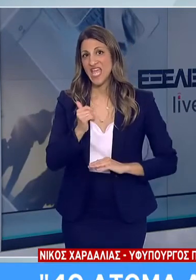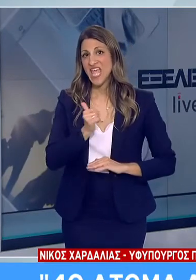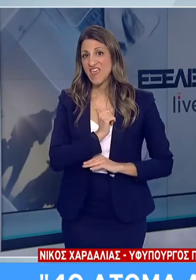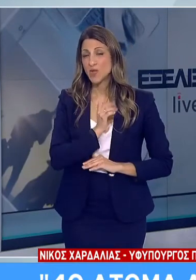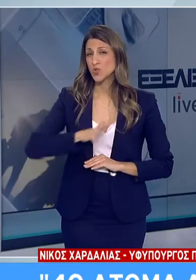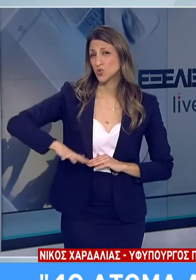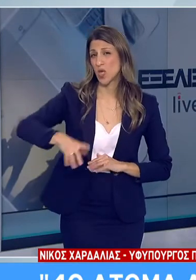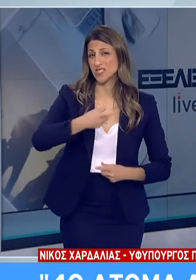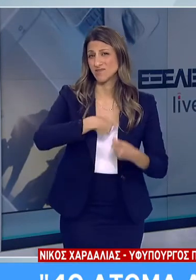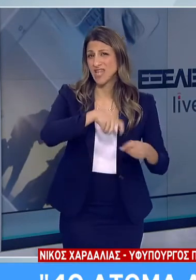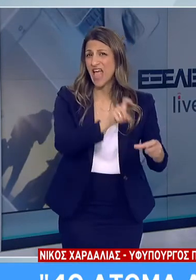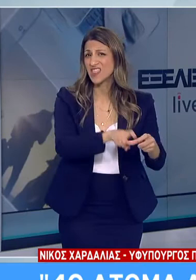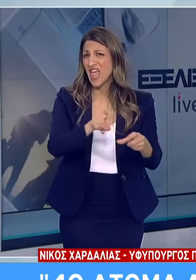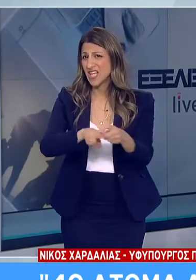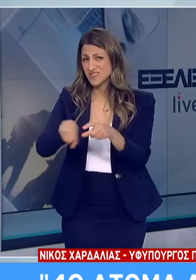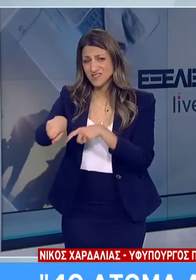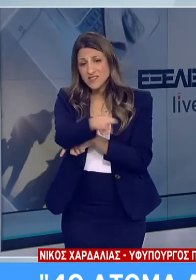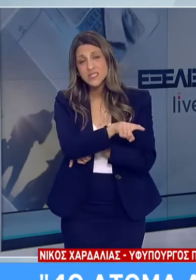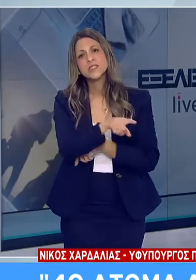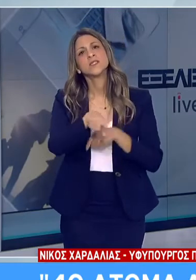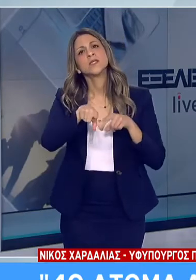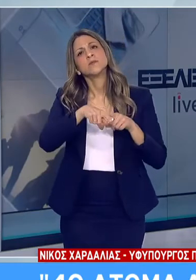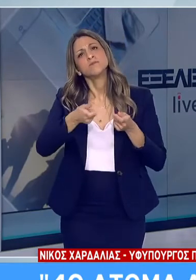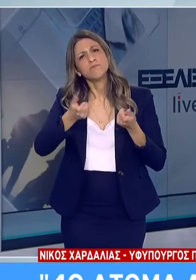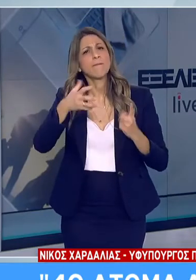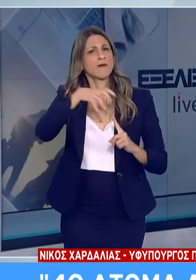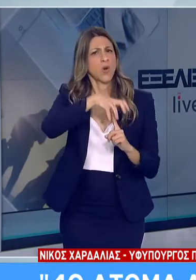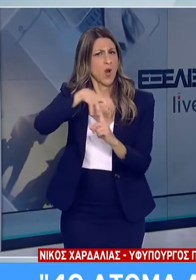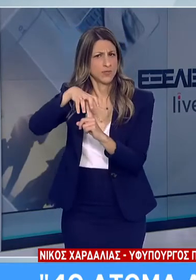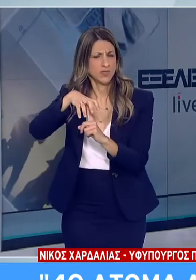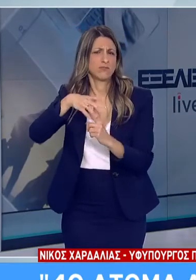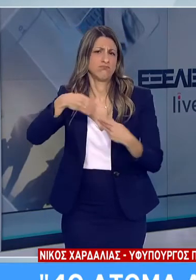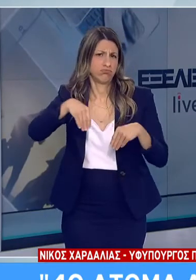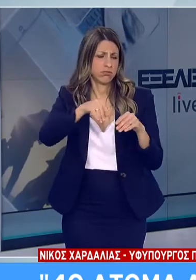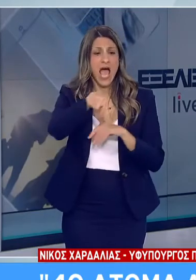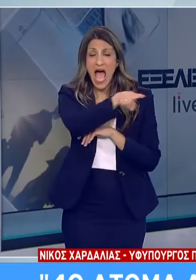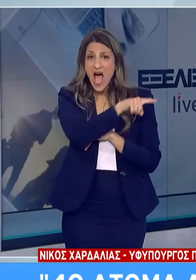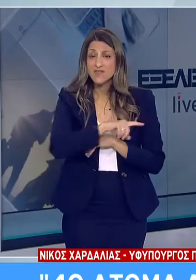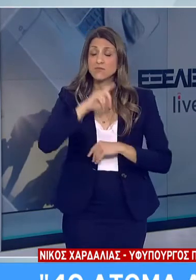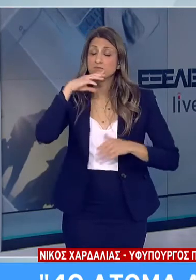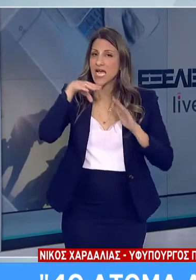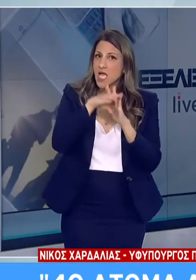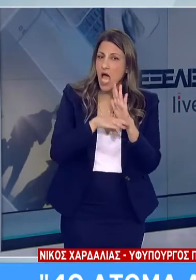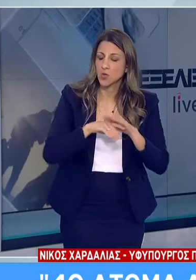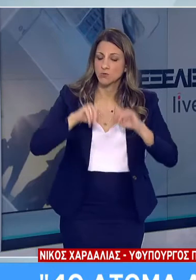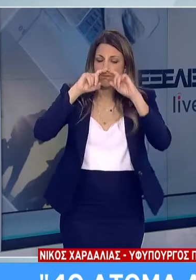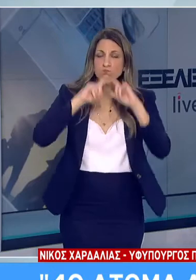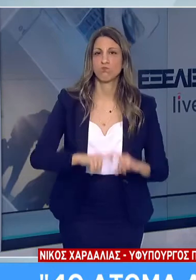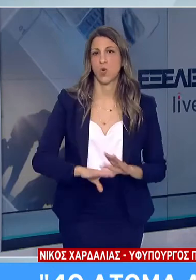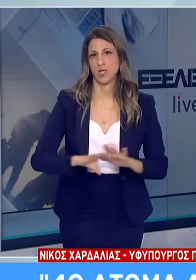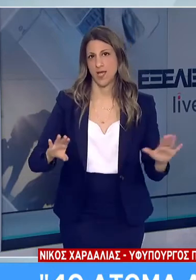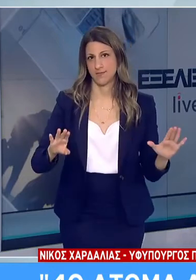των ανωτέρων επιχειρήσεων για πιστή εφαρμογή των κανόνων. Πρόκειται για ένα κομβικό σημείο της προσπάθειάς μας που επιβάλλεται να